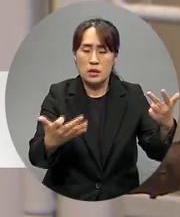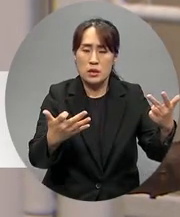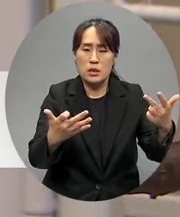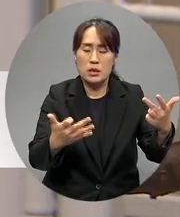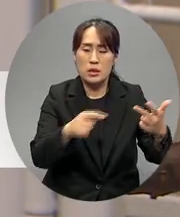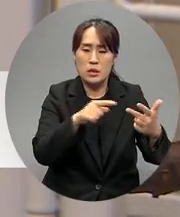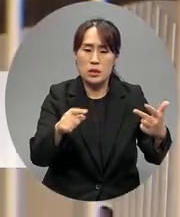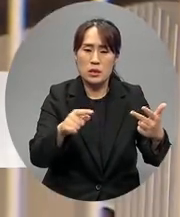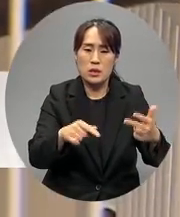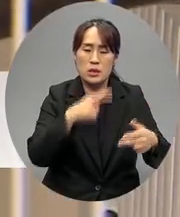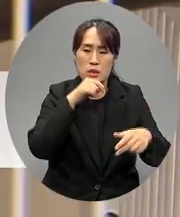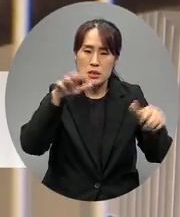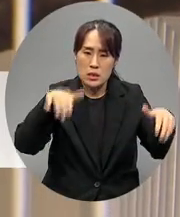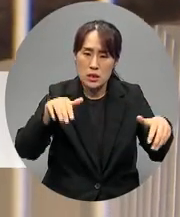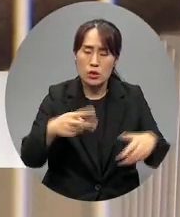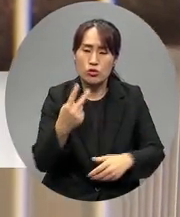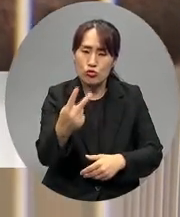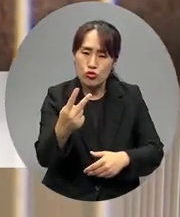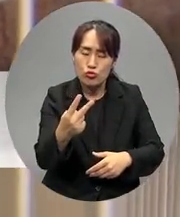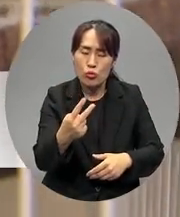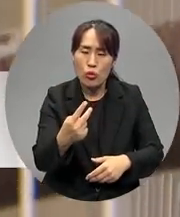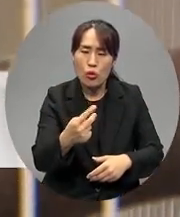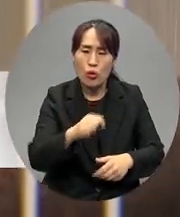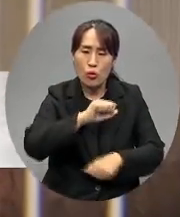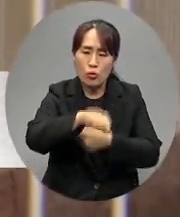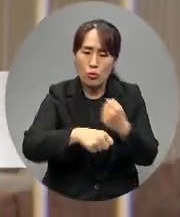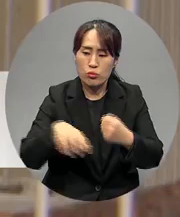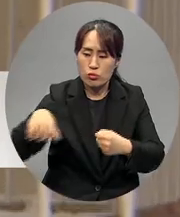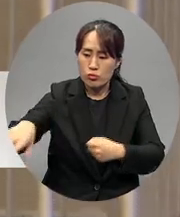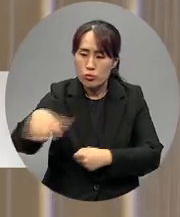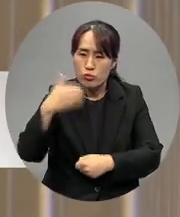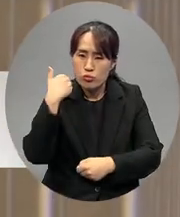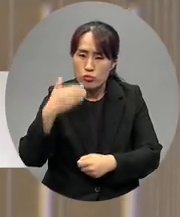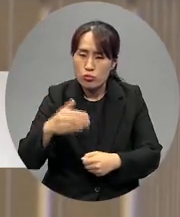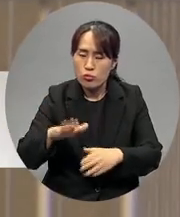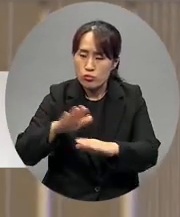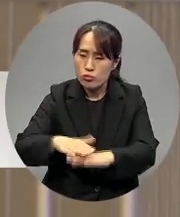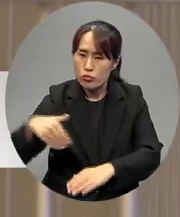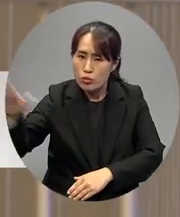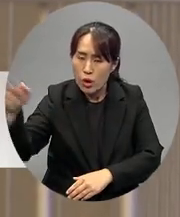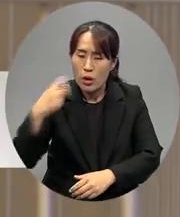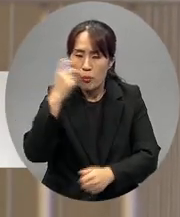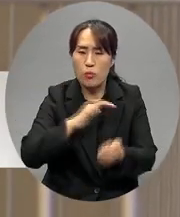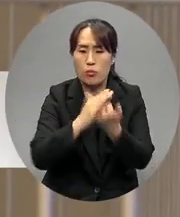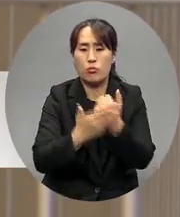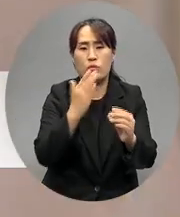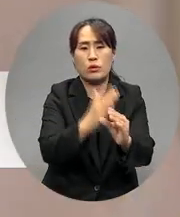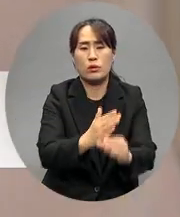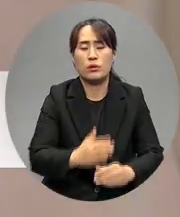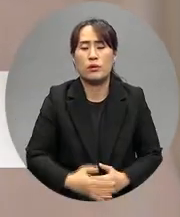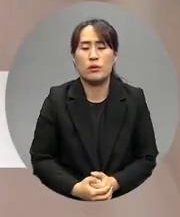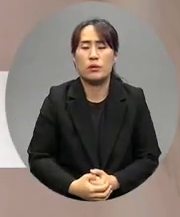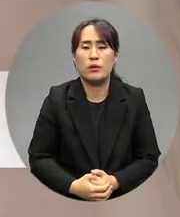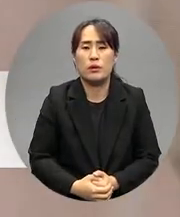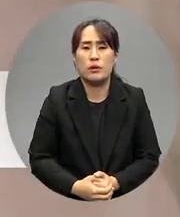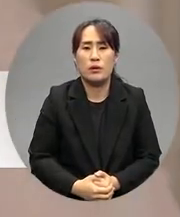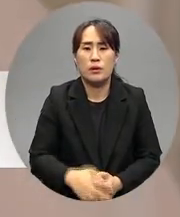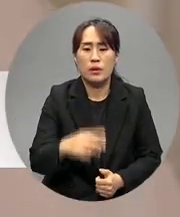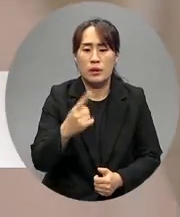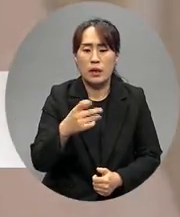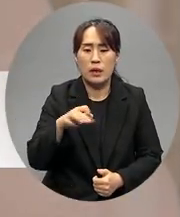새장에 있는 댕기 흰지르래기 두 마리를 동물원 주변에 누군가 두고 가 보호 중이라고 밝혔습니다.